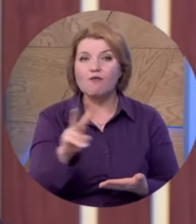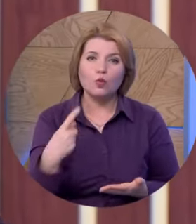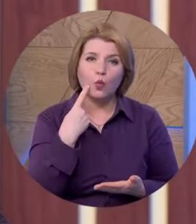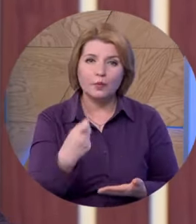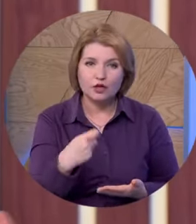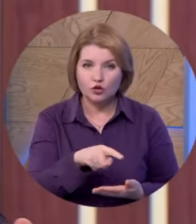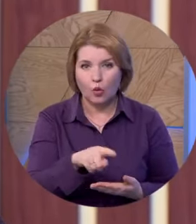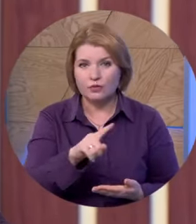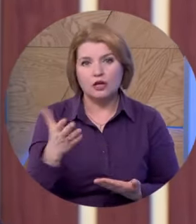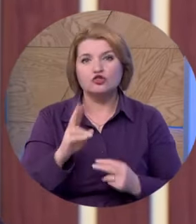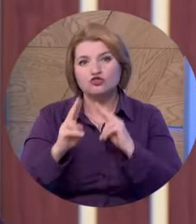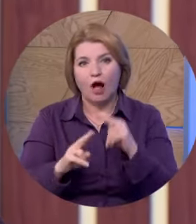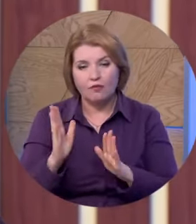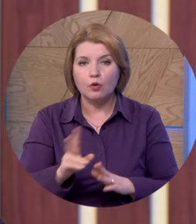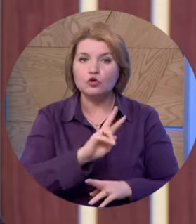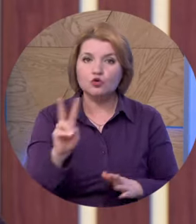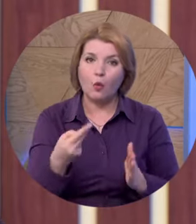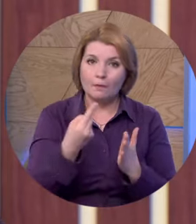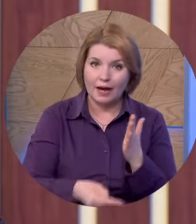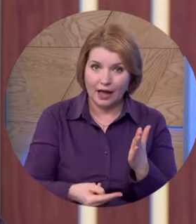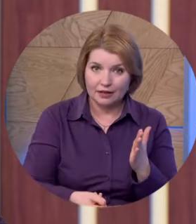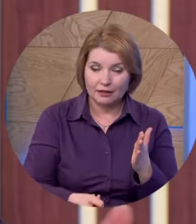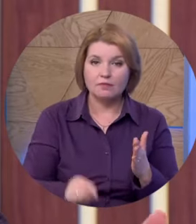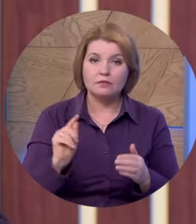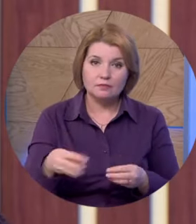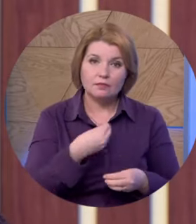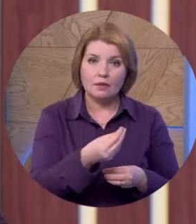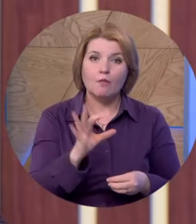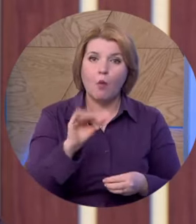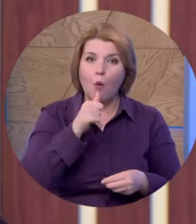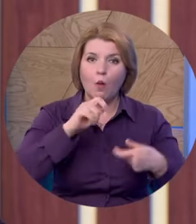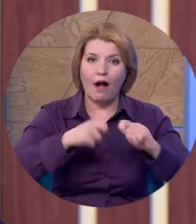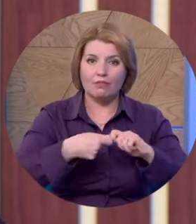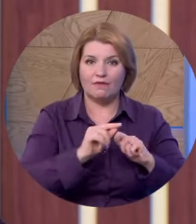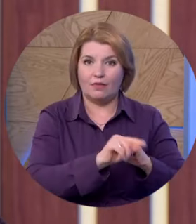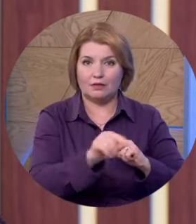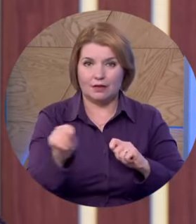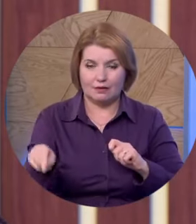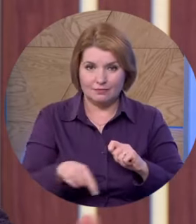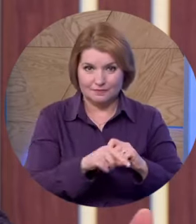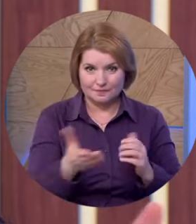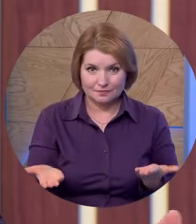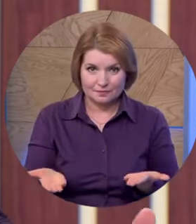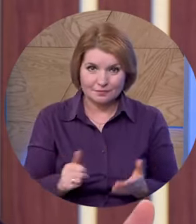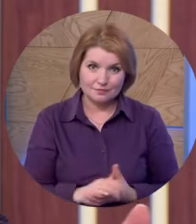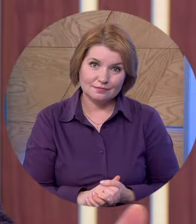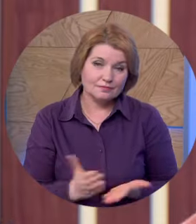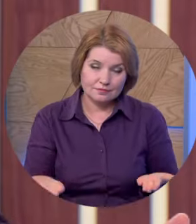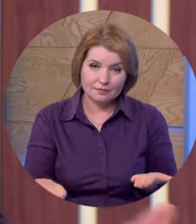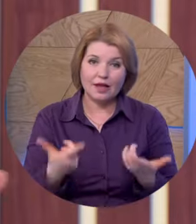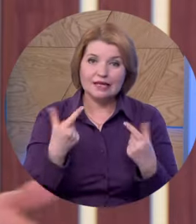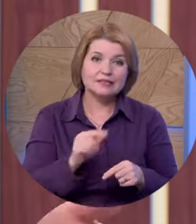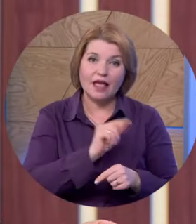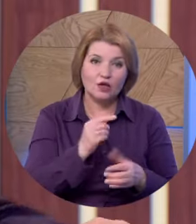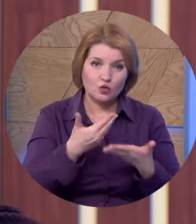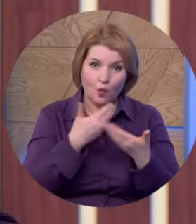будет жаловаться. И сделайте ставки. Кто проигрывает, дает всем по конфетке. Ничего себе! И у вас будет это делать в закрытом чатике? Ну, как угодно. Где ее нет?